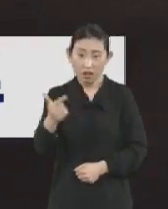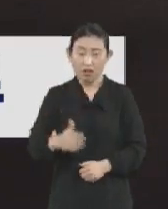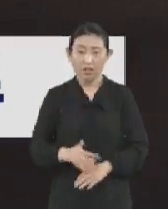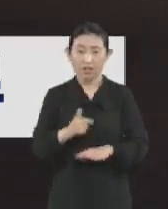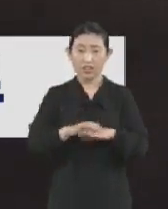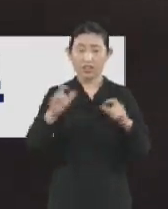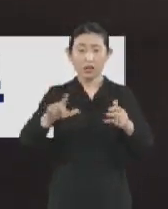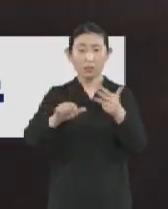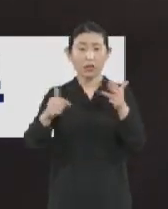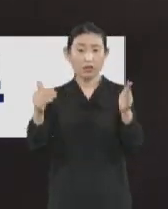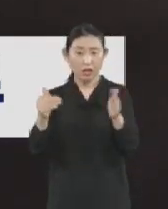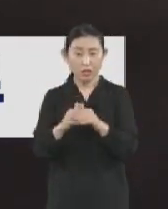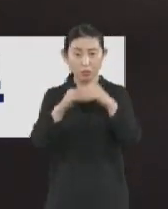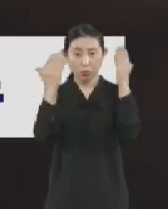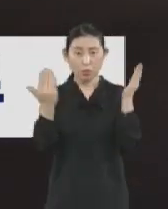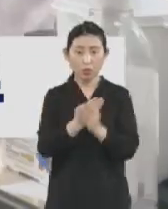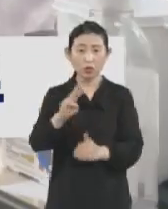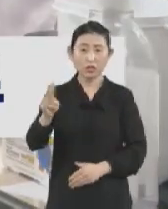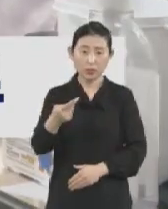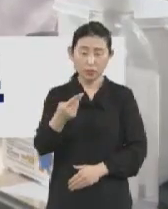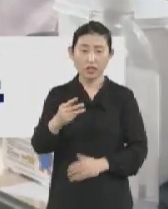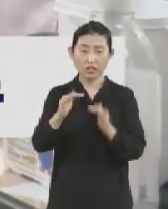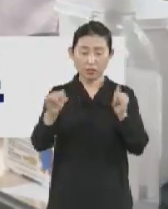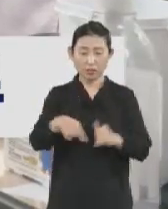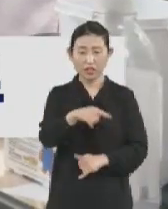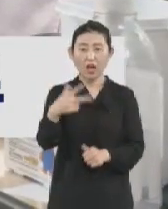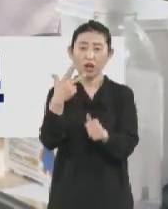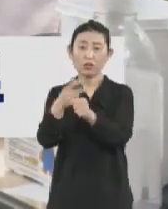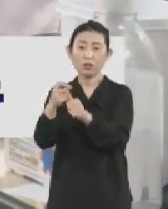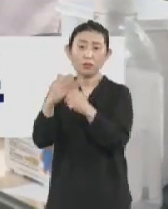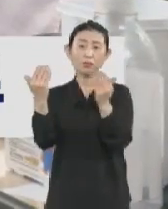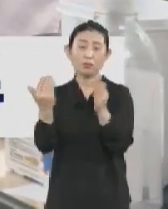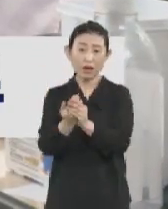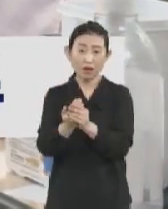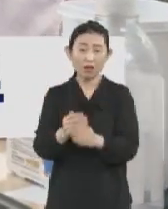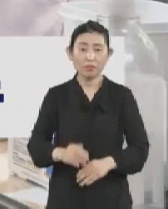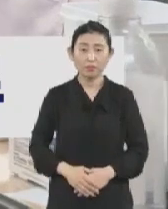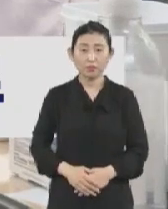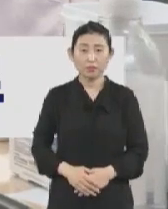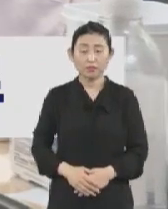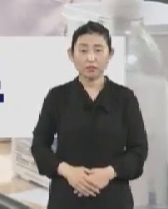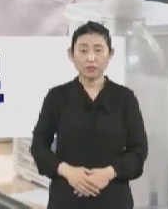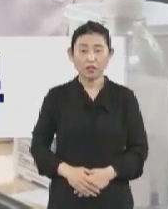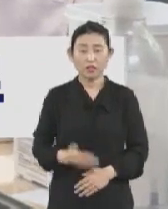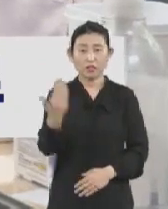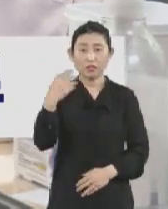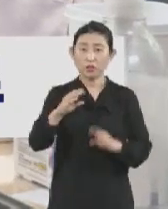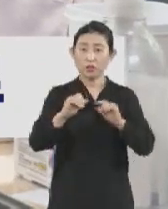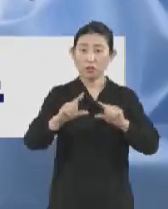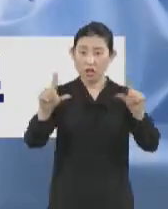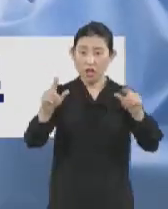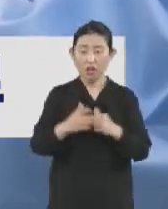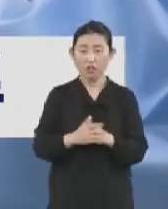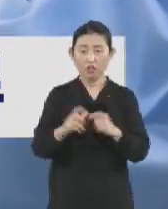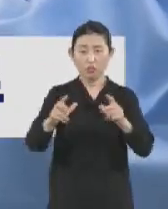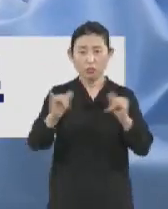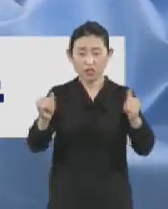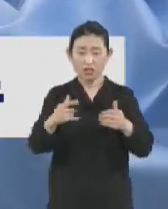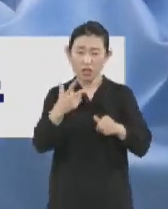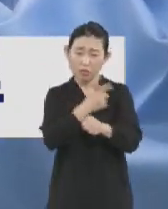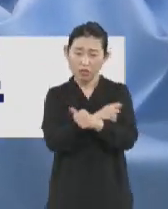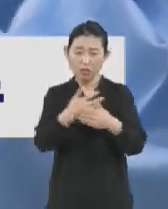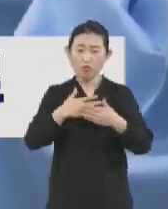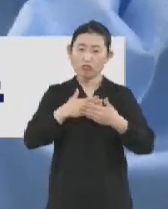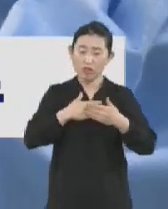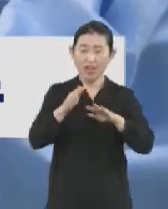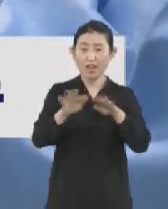오는 8월까지 300여명 전원에 대한 접종을 마무리합니다 이런 가운데 지난 토요일 주민들의 백신 불안감